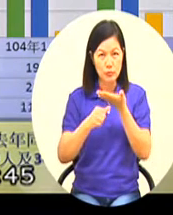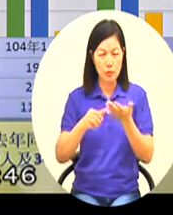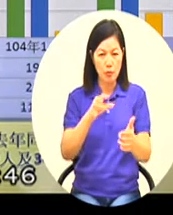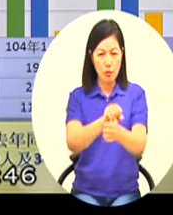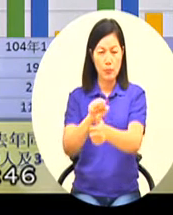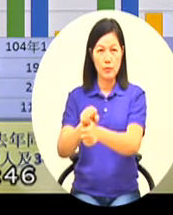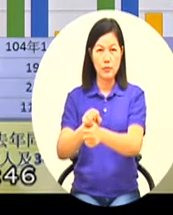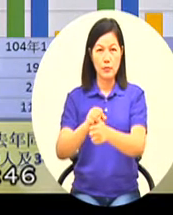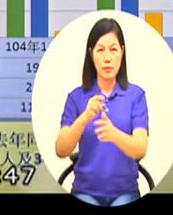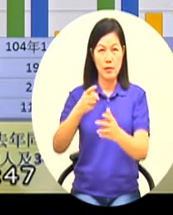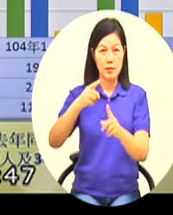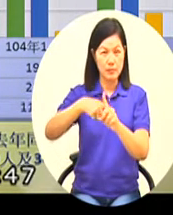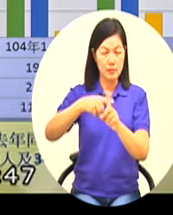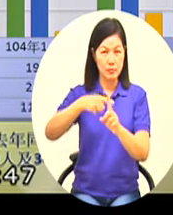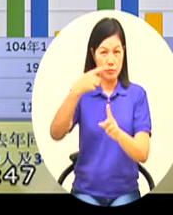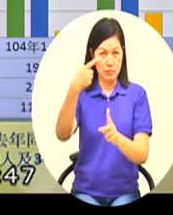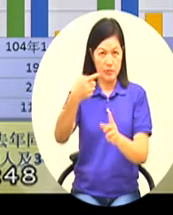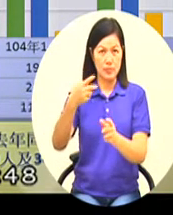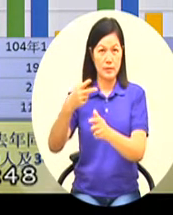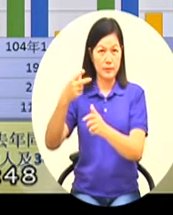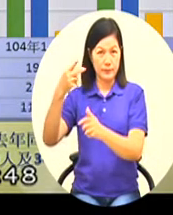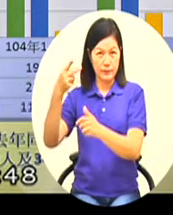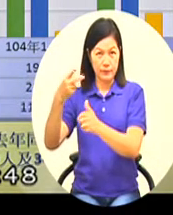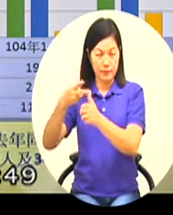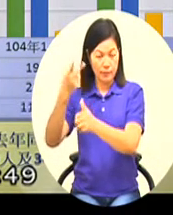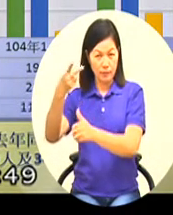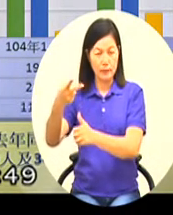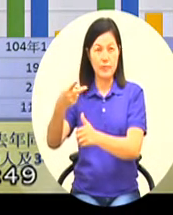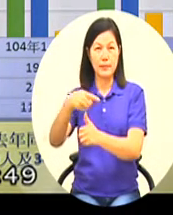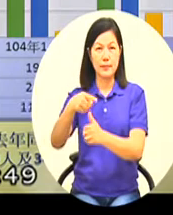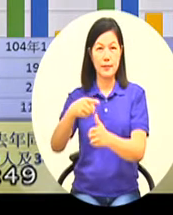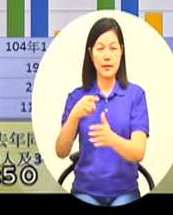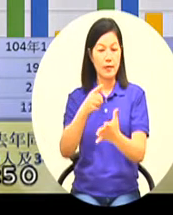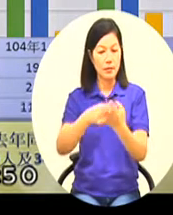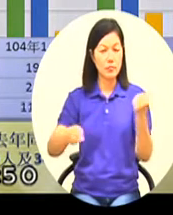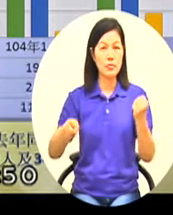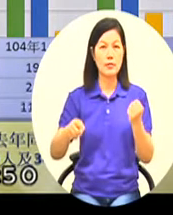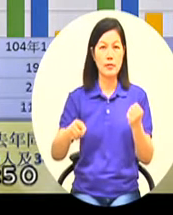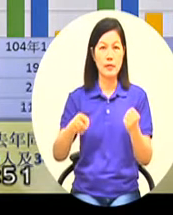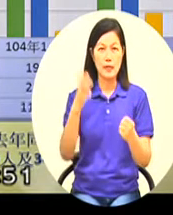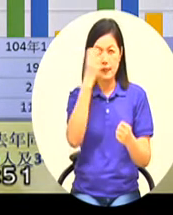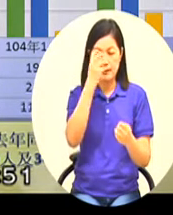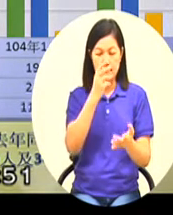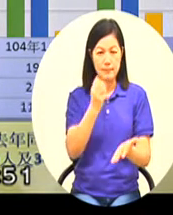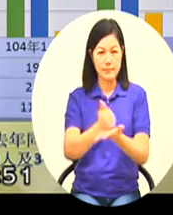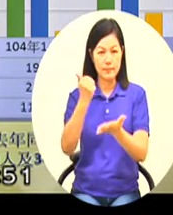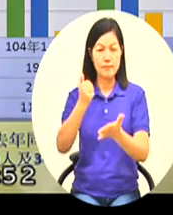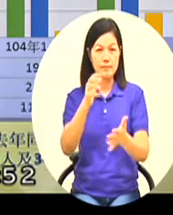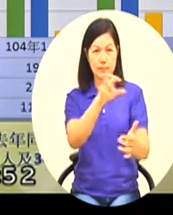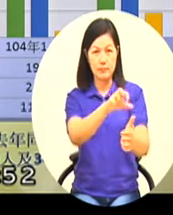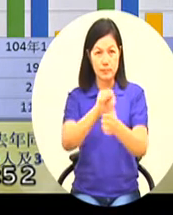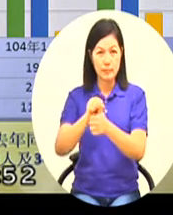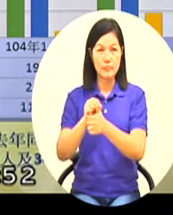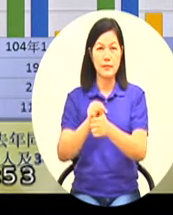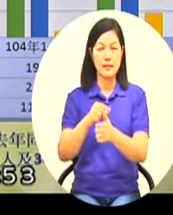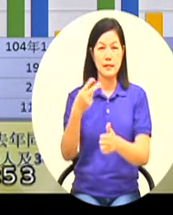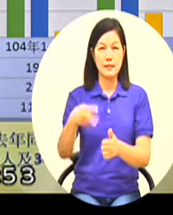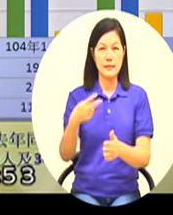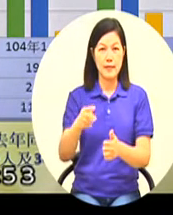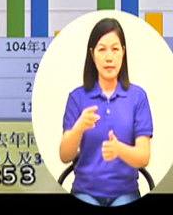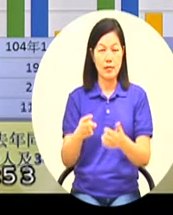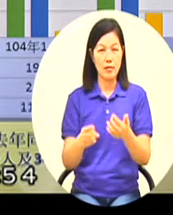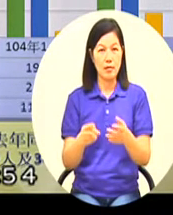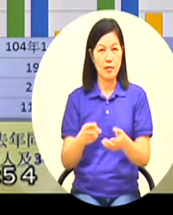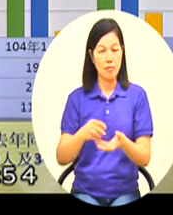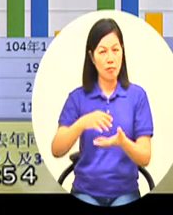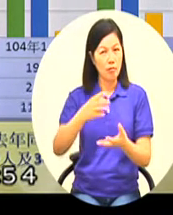级毒品、二级毒品的一个取缔件数，然后查获的人数以及查获的这个量，我